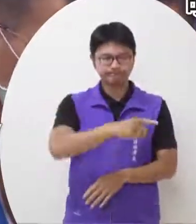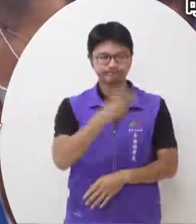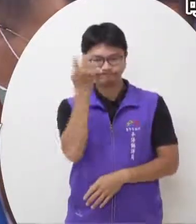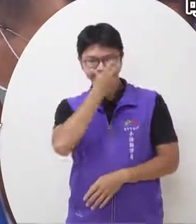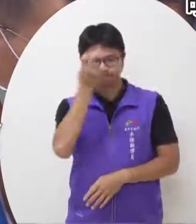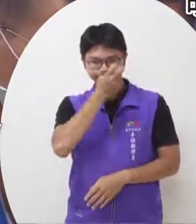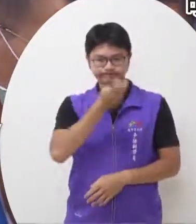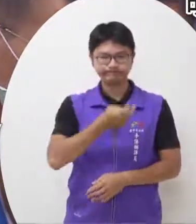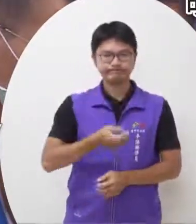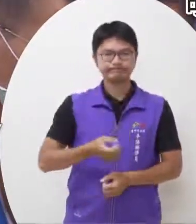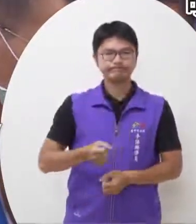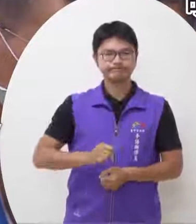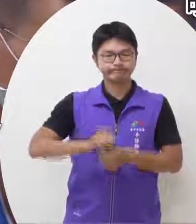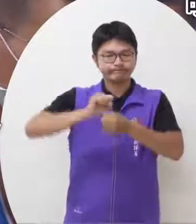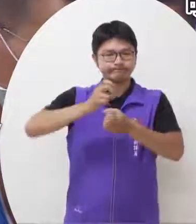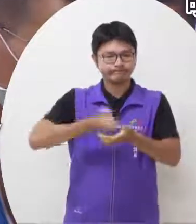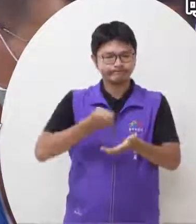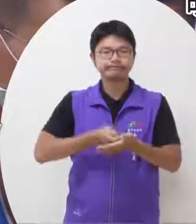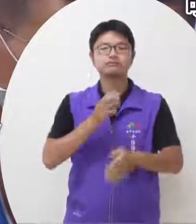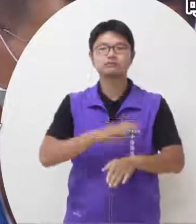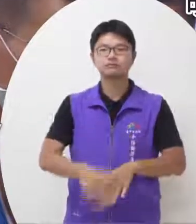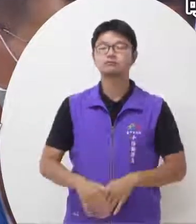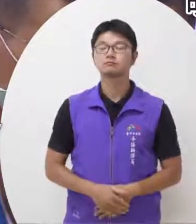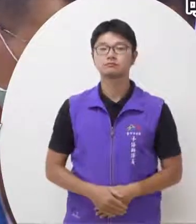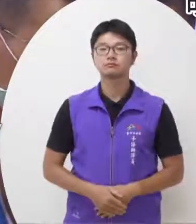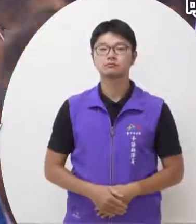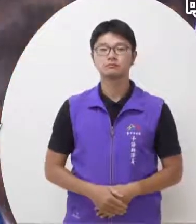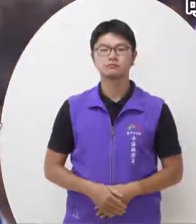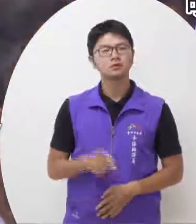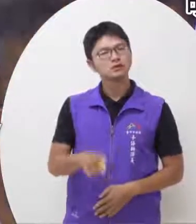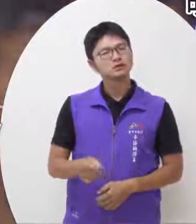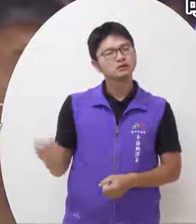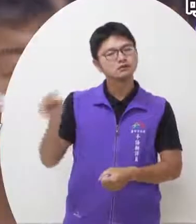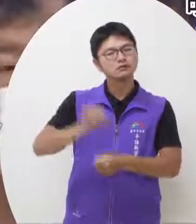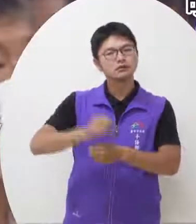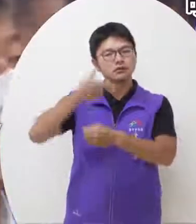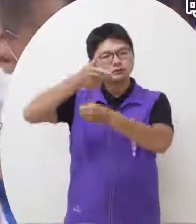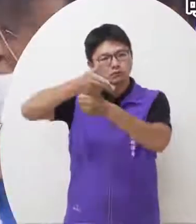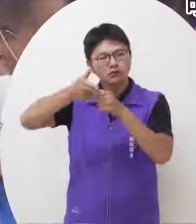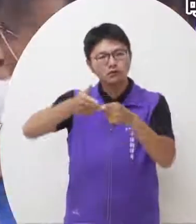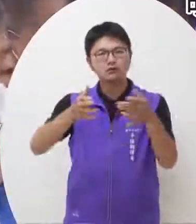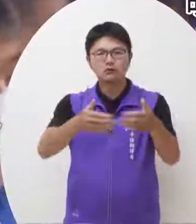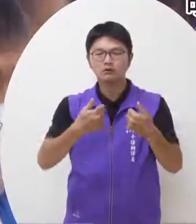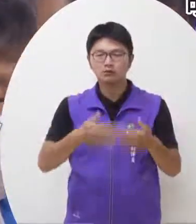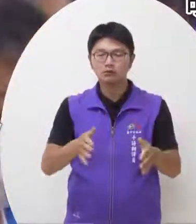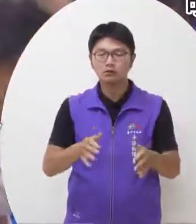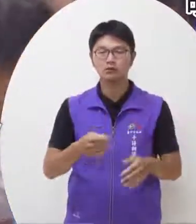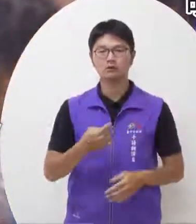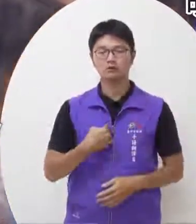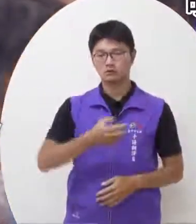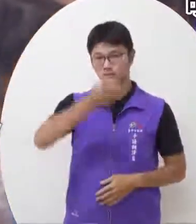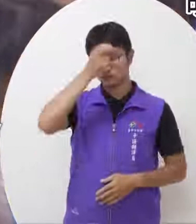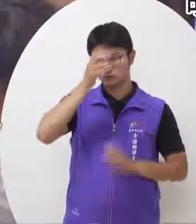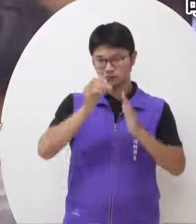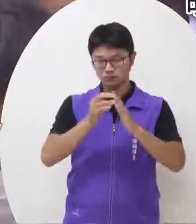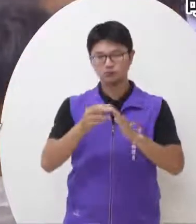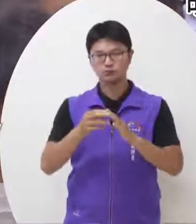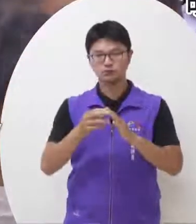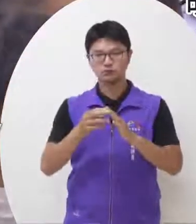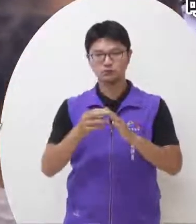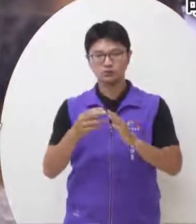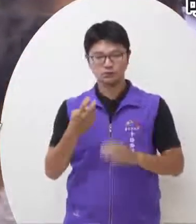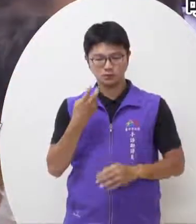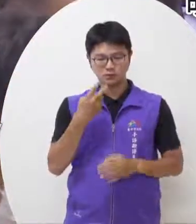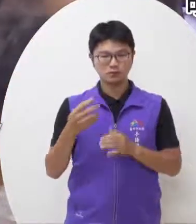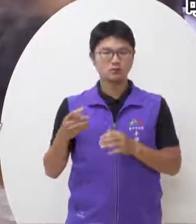查缉。那另外是不是需要来增设监视器，我想我们请辖区分局来做现地的会勘再做